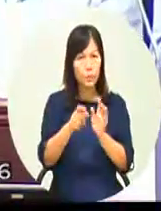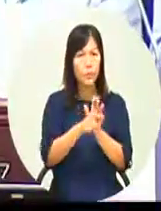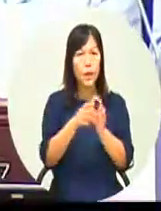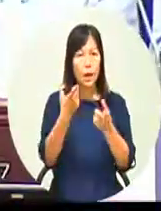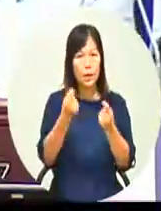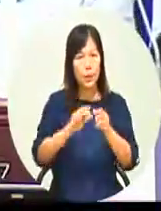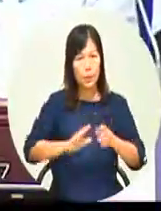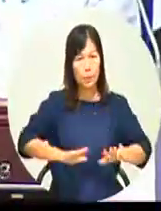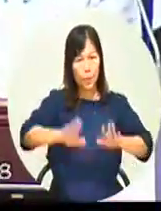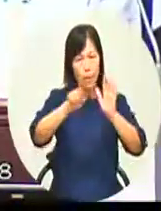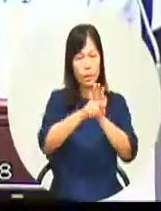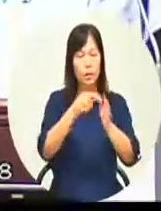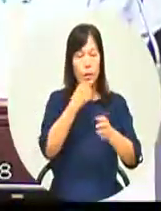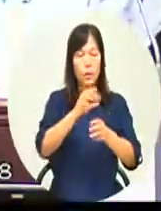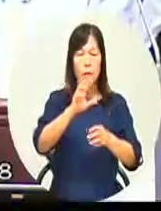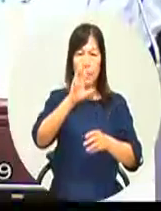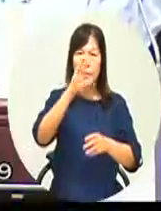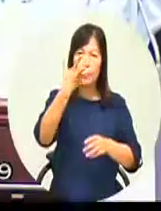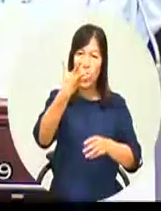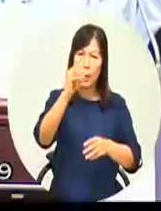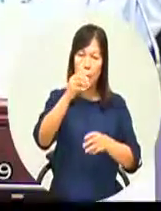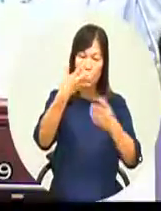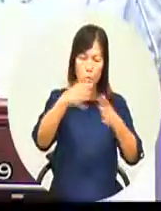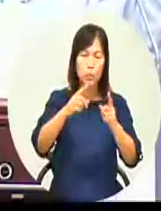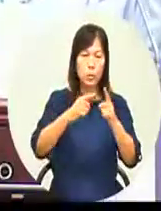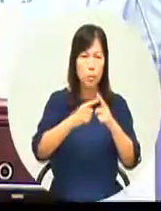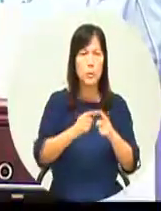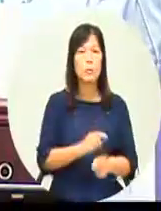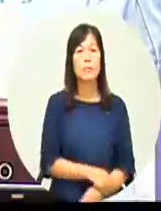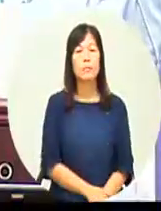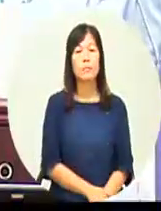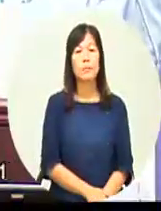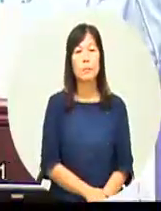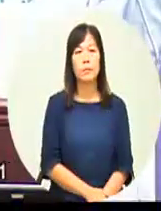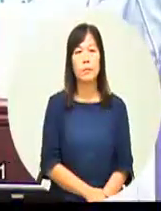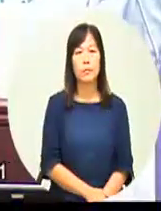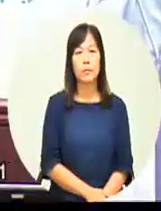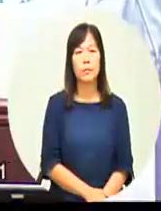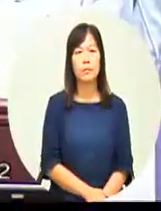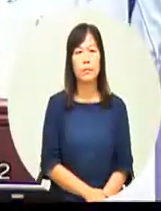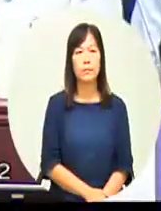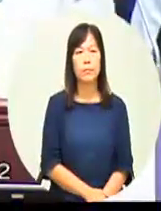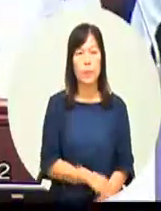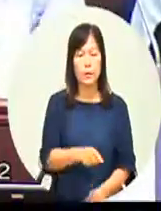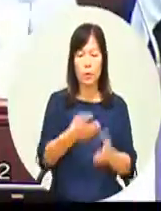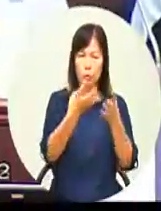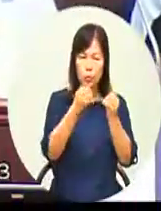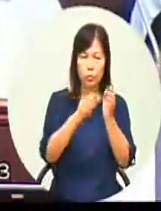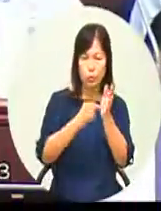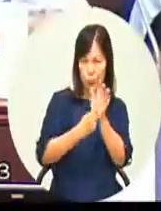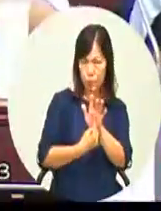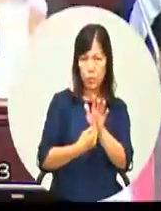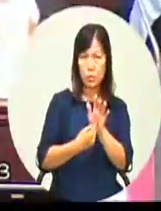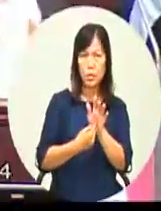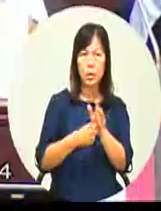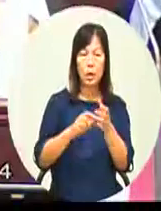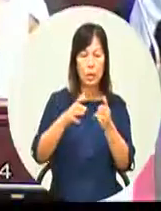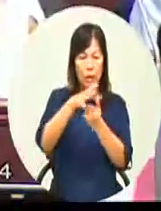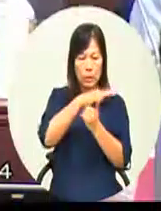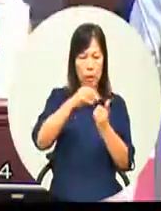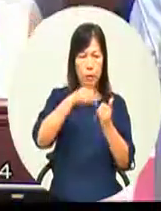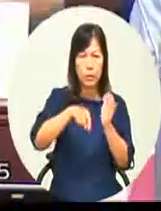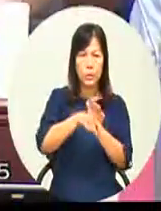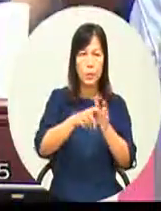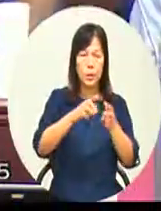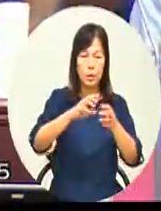成长了83,000多人哈，所以这个部分呢，其实在数字上呈现的是国内的旅客的部分